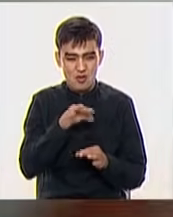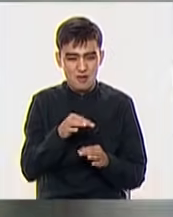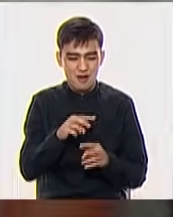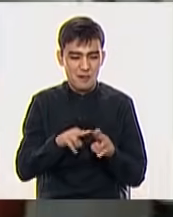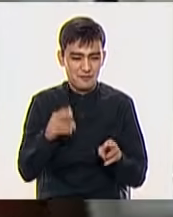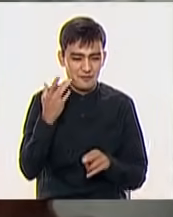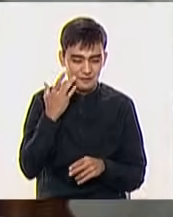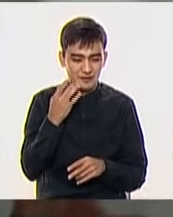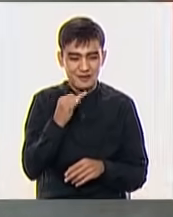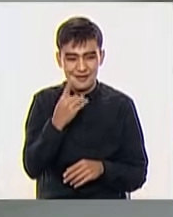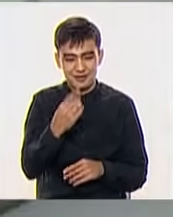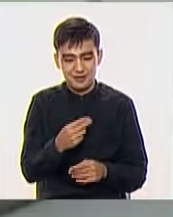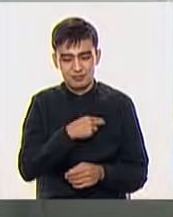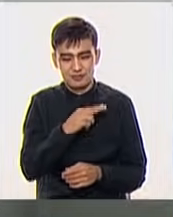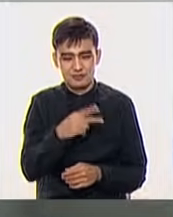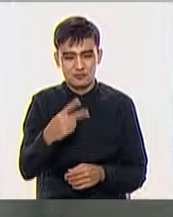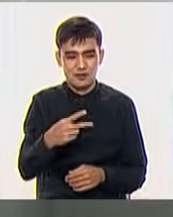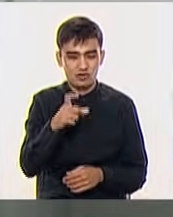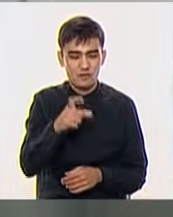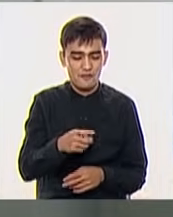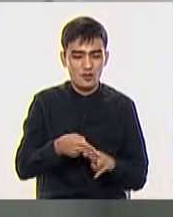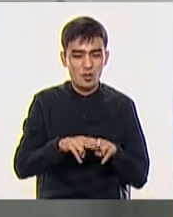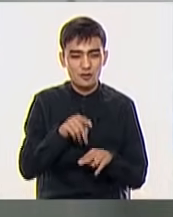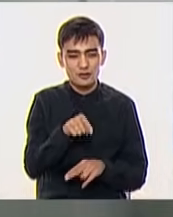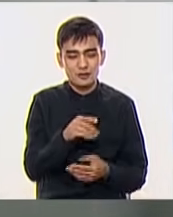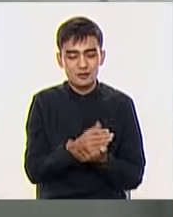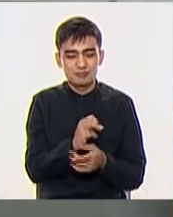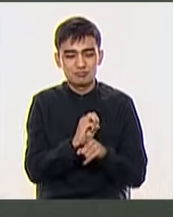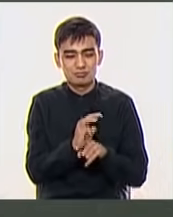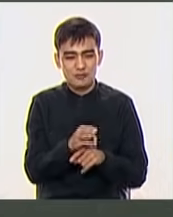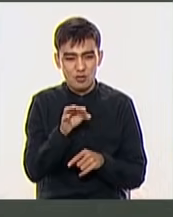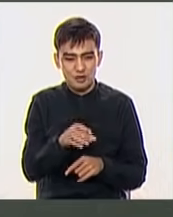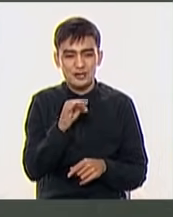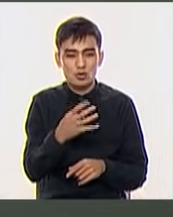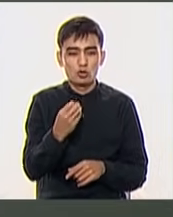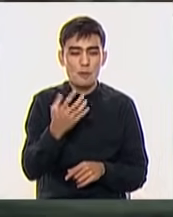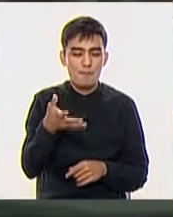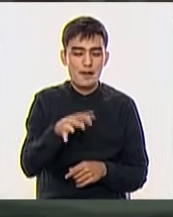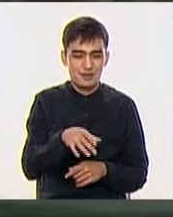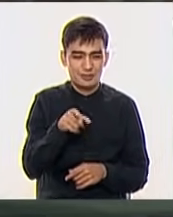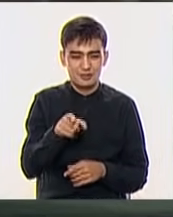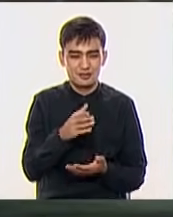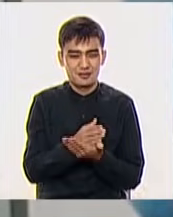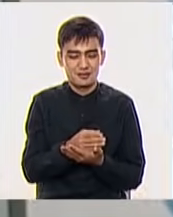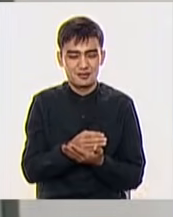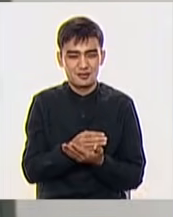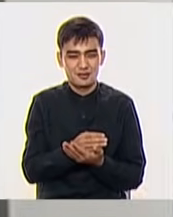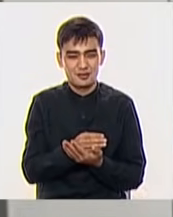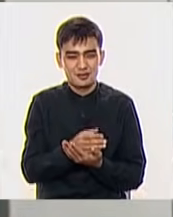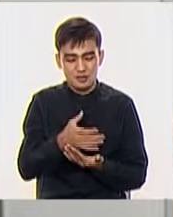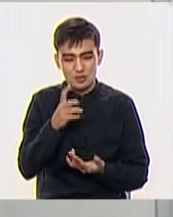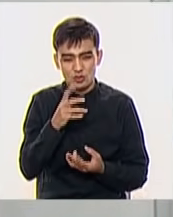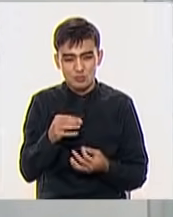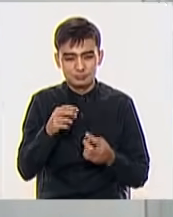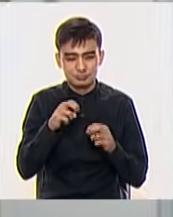же уровне. За сутки скончались 20 пациентов с подтвержденным коронавирусом, еще 5 с признаками коронавируса, но